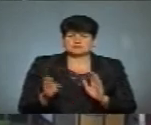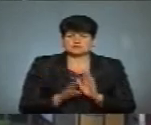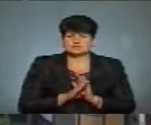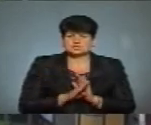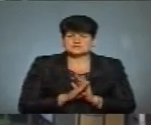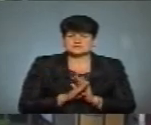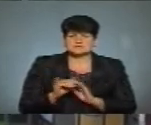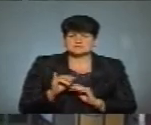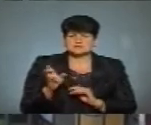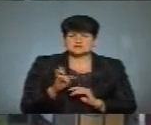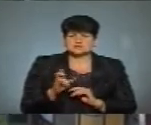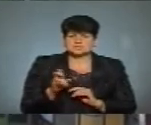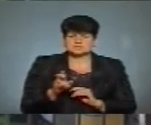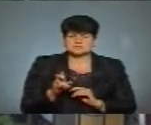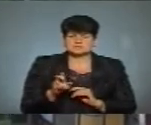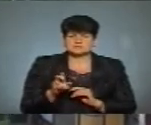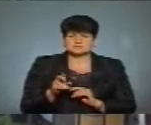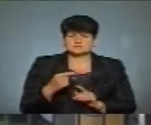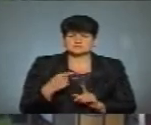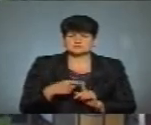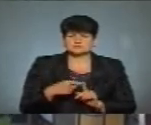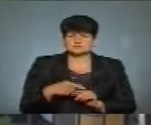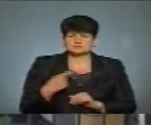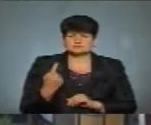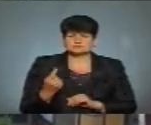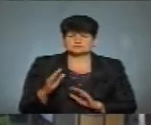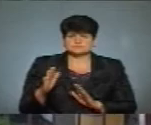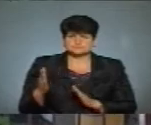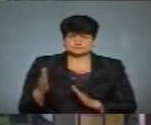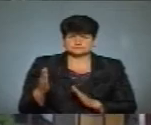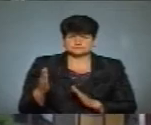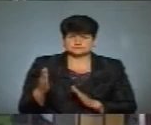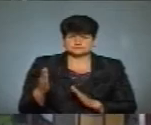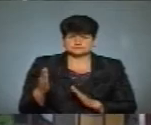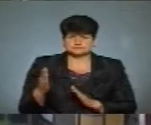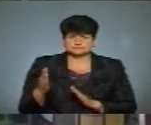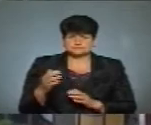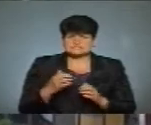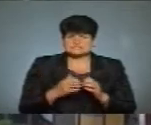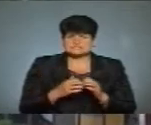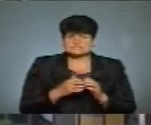та Бережанський по 1 випадку. Серед